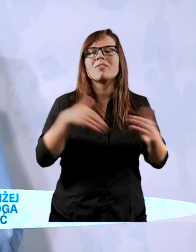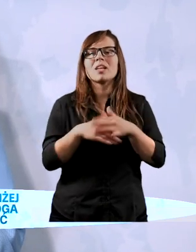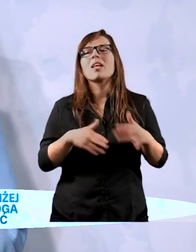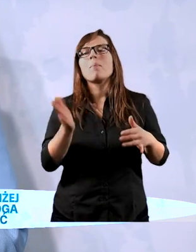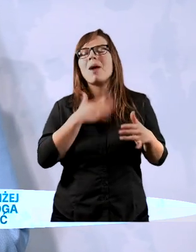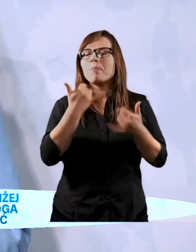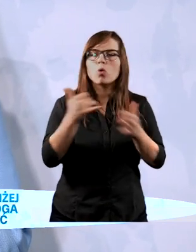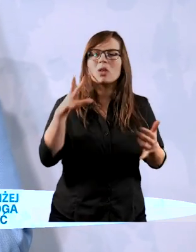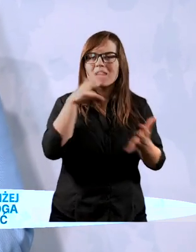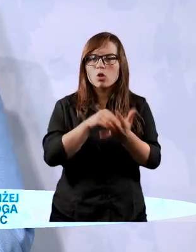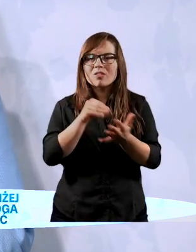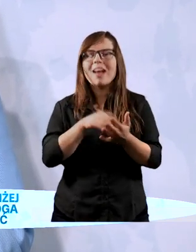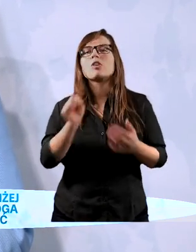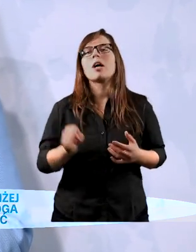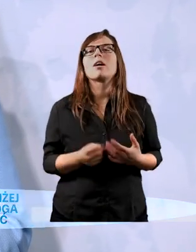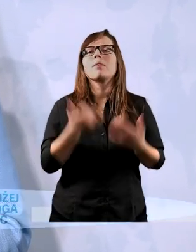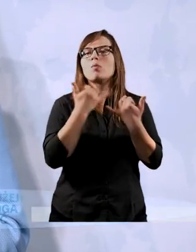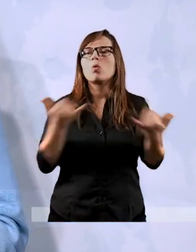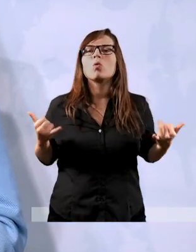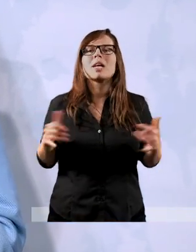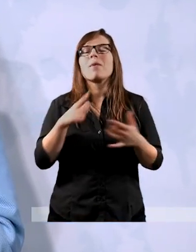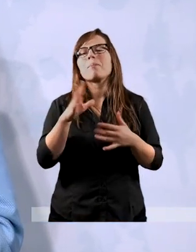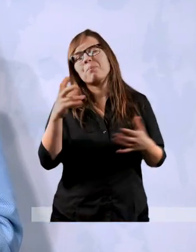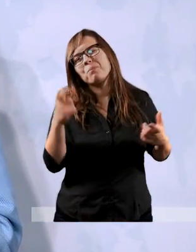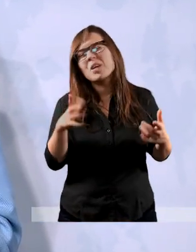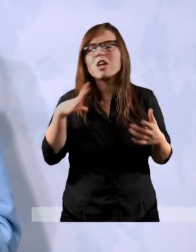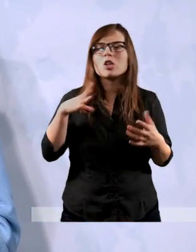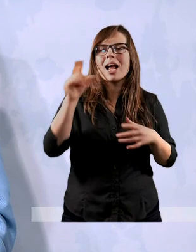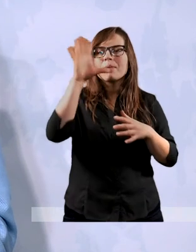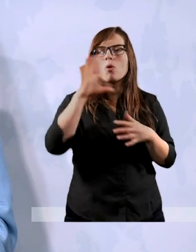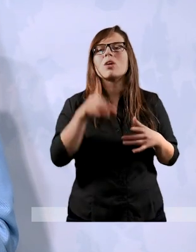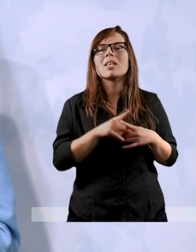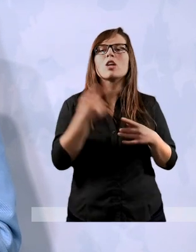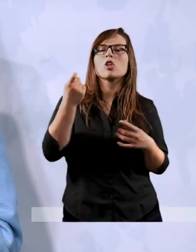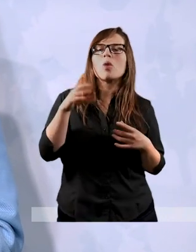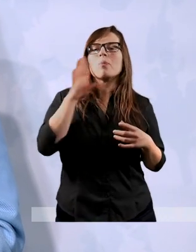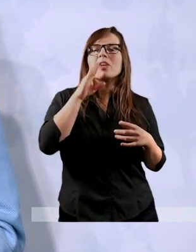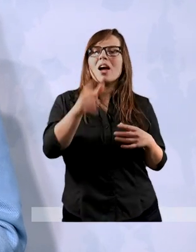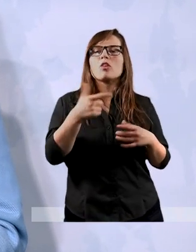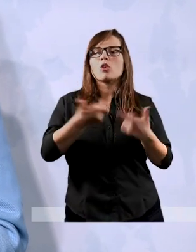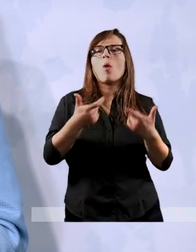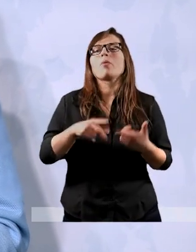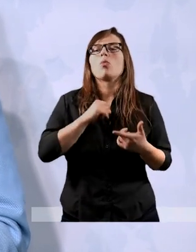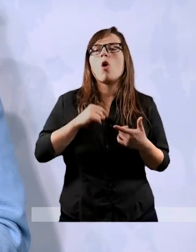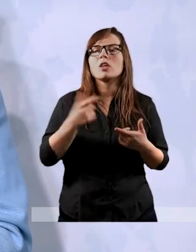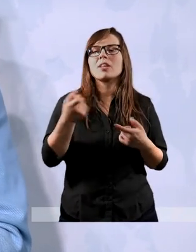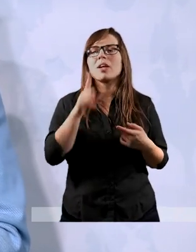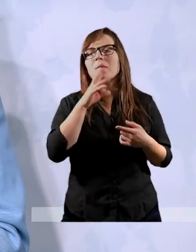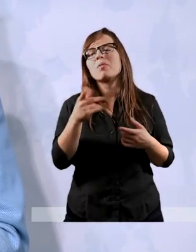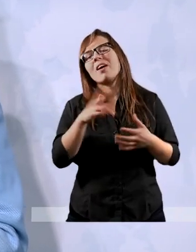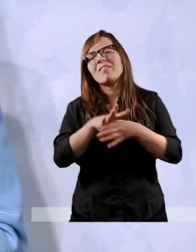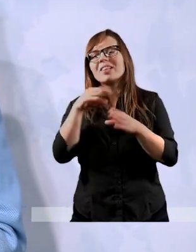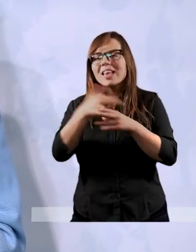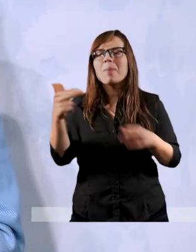więc różne mamy te doświadczenia, różne przygody z Bogiem. Troszeczkę też tak po żydowsku nam się tutaj zrobiło, bo poszliśmy w